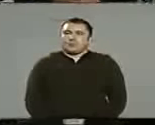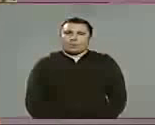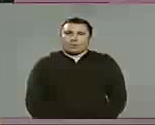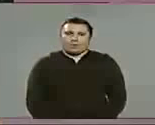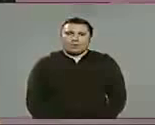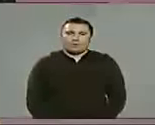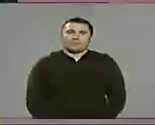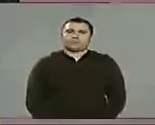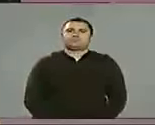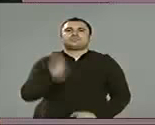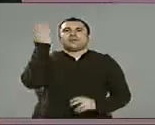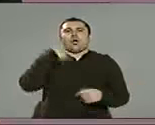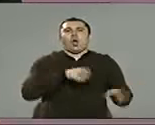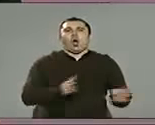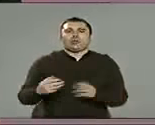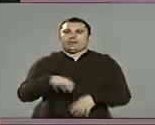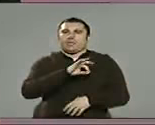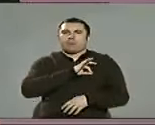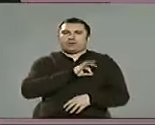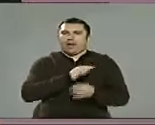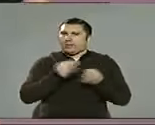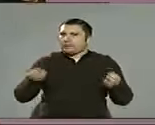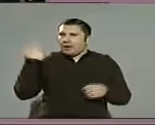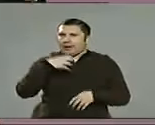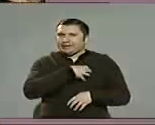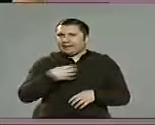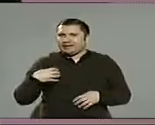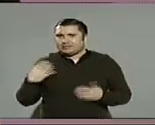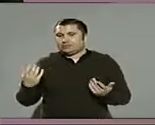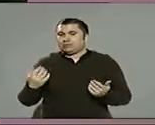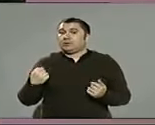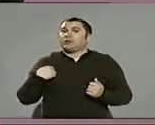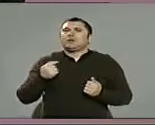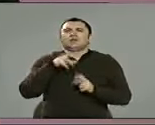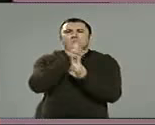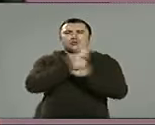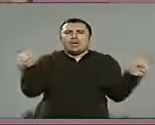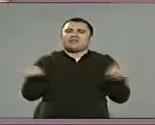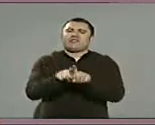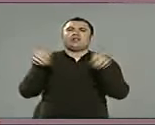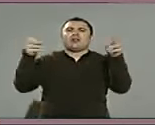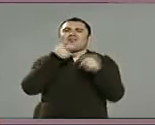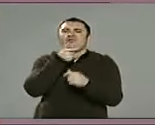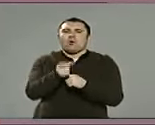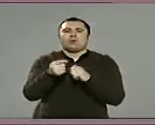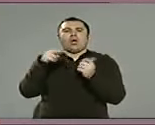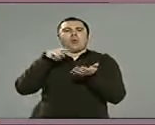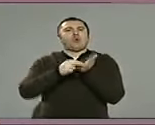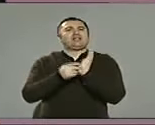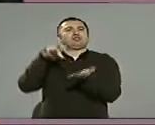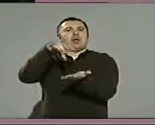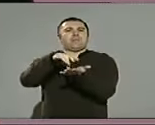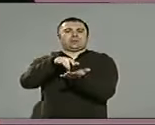In Dresden auf dem ordentlichen Parteitag habe ich euch gesagt, dass die politische Mitte, von der jeder so gerne redet und die alle haben wollen,